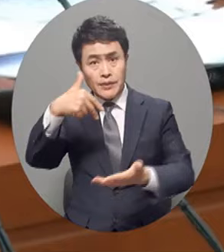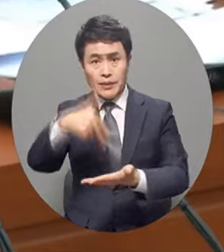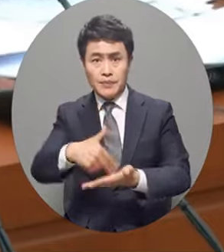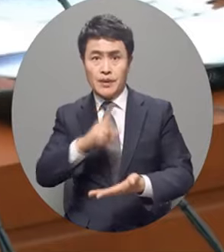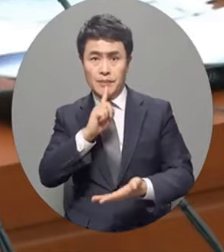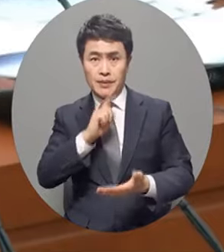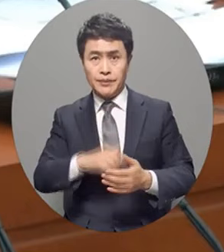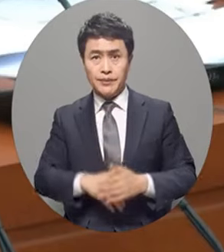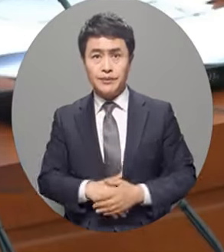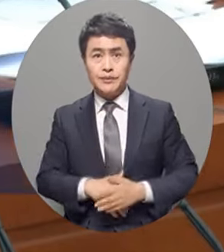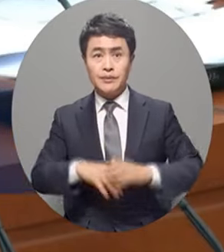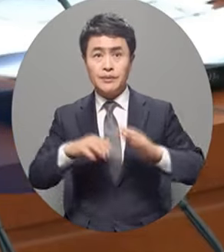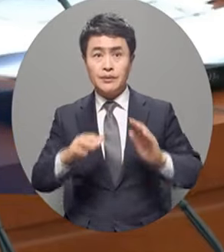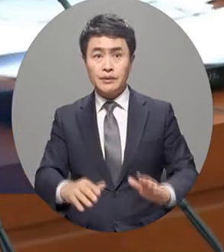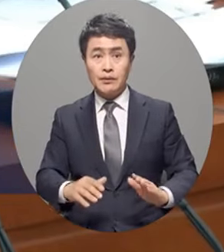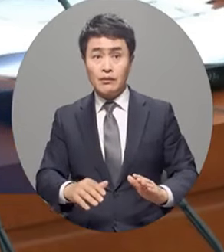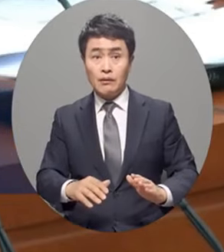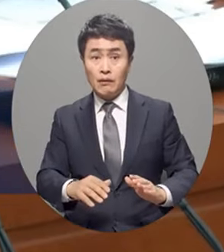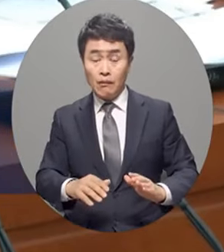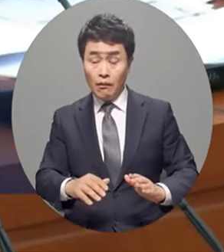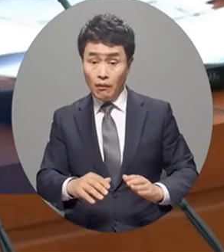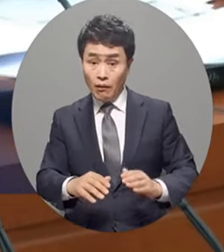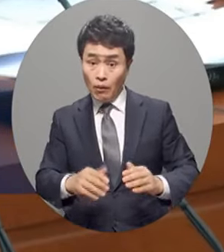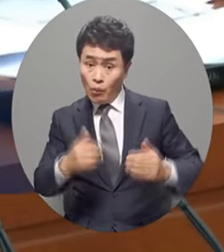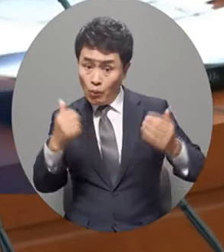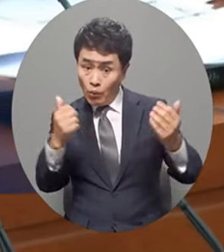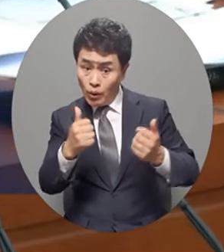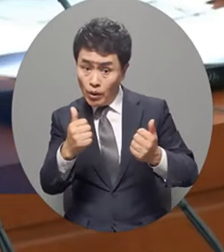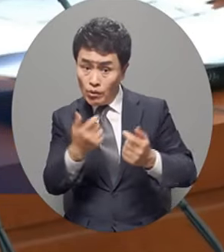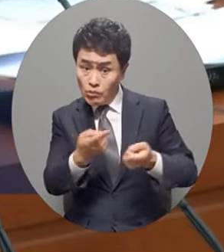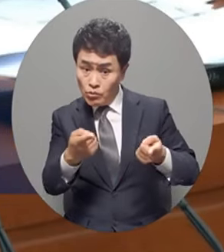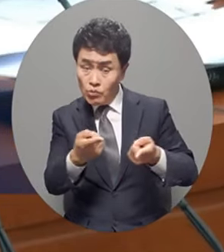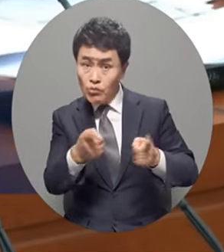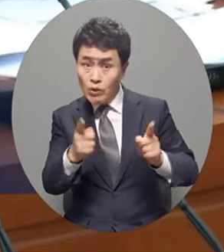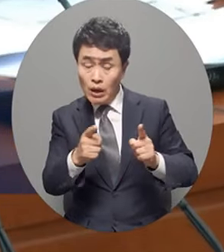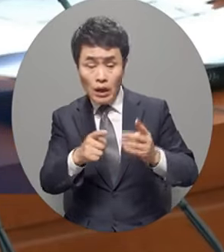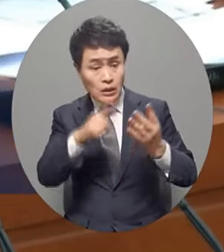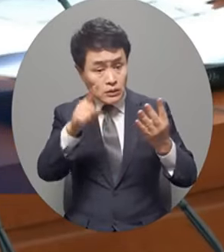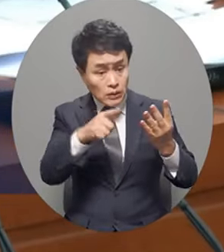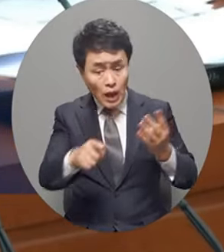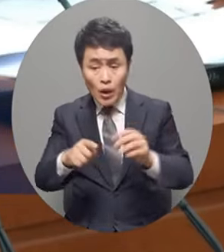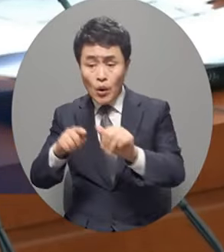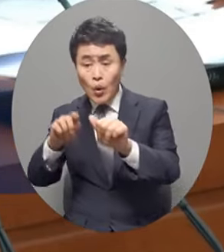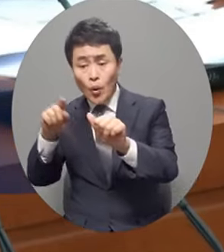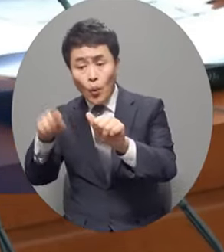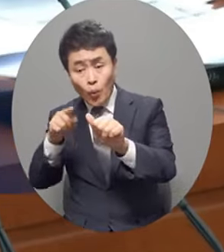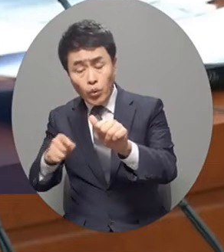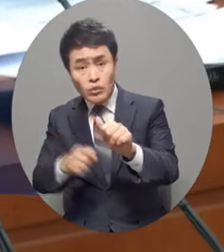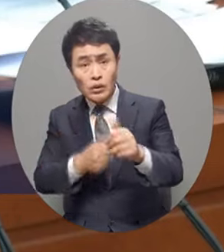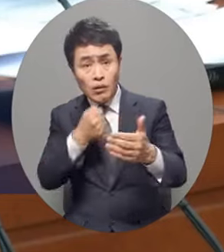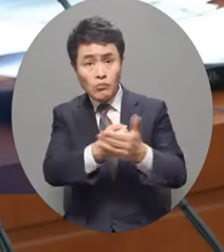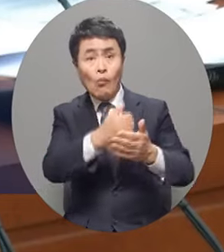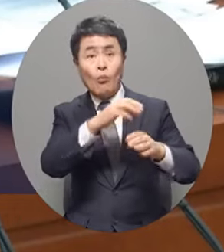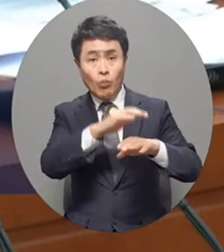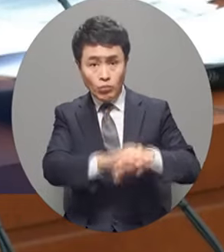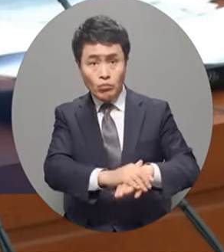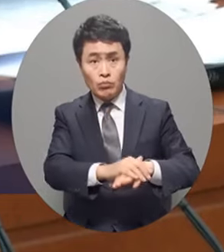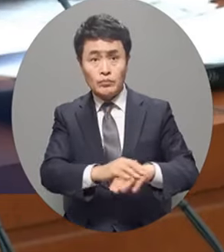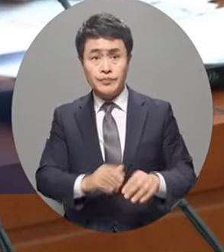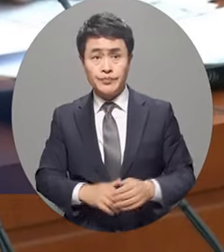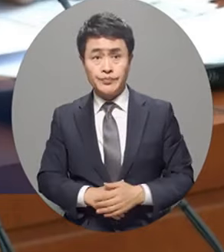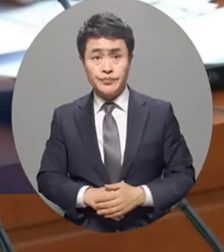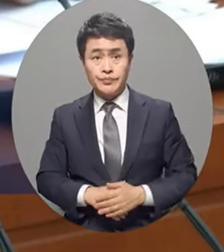밝혔습니다 의사 정족수를 4인이 5인이 이렇게 딱 정해버리면 예